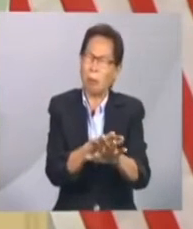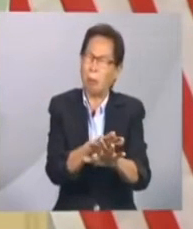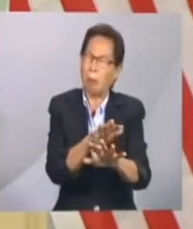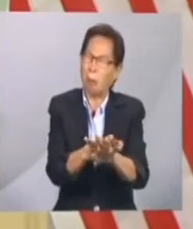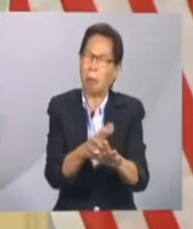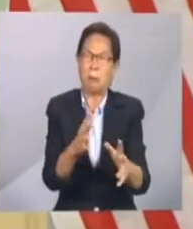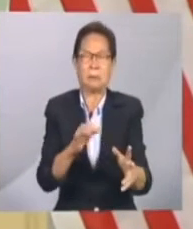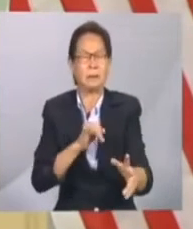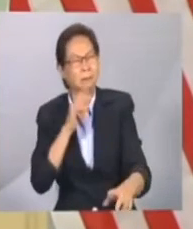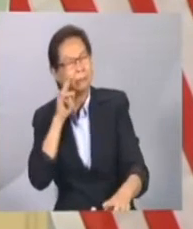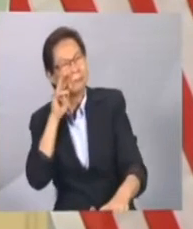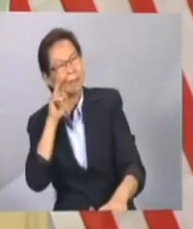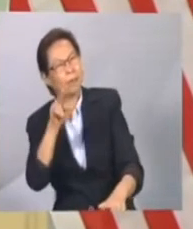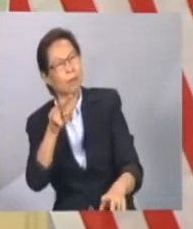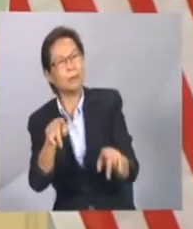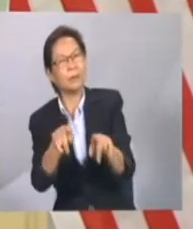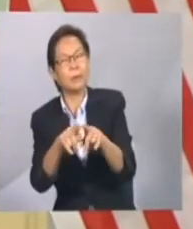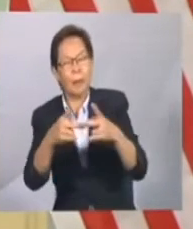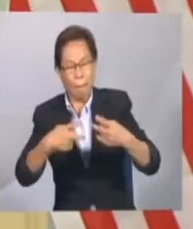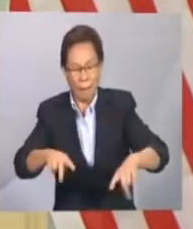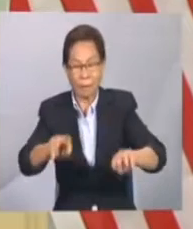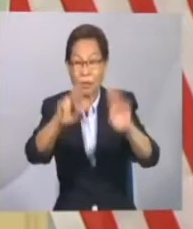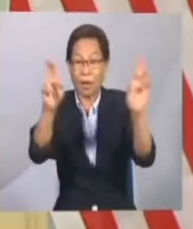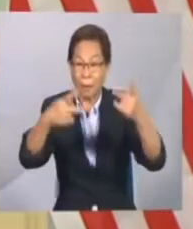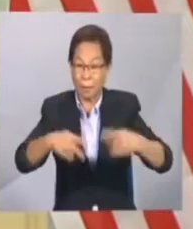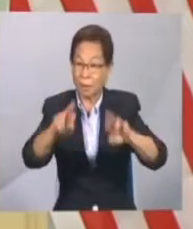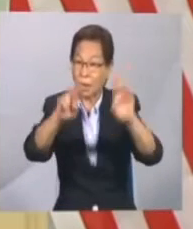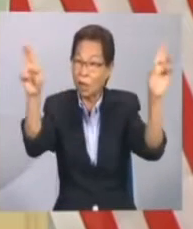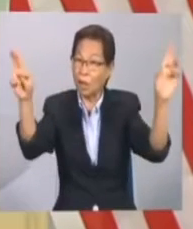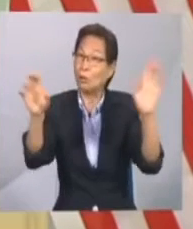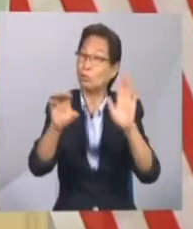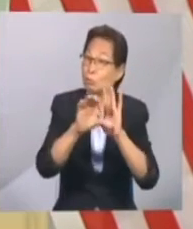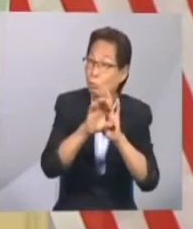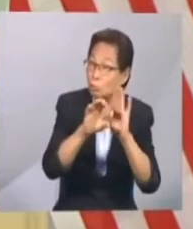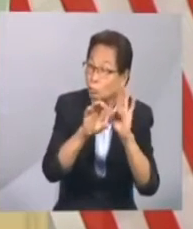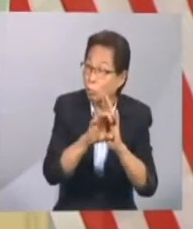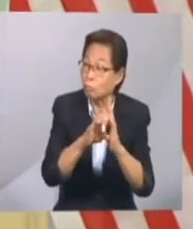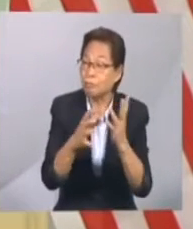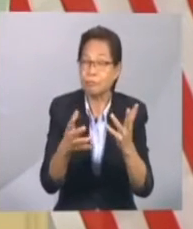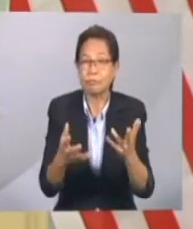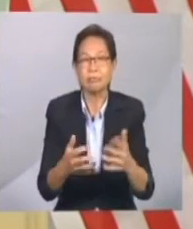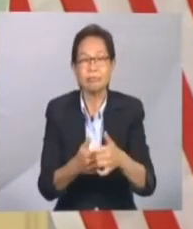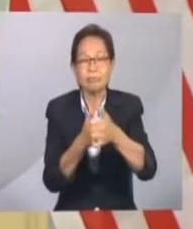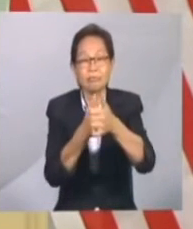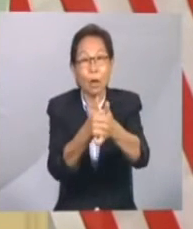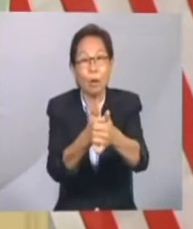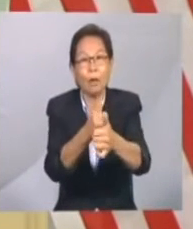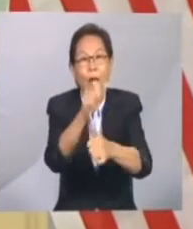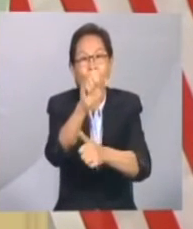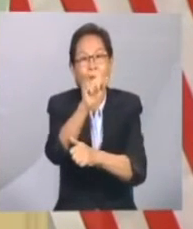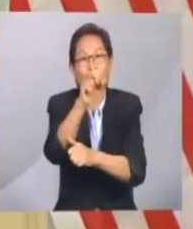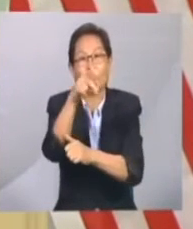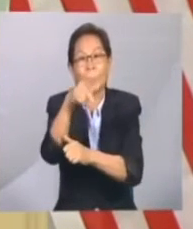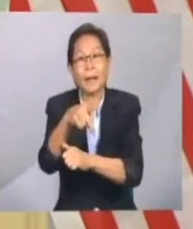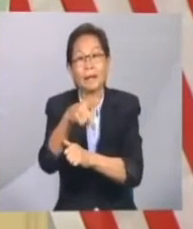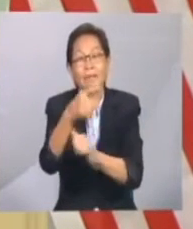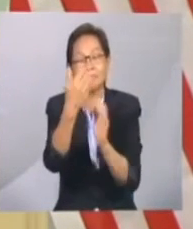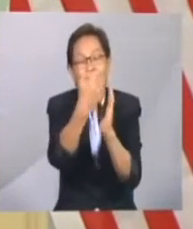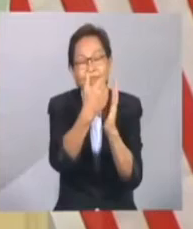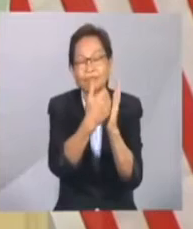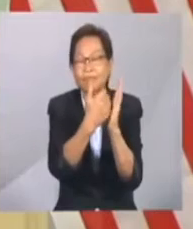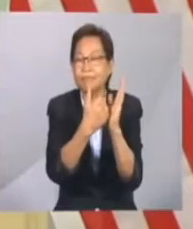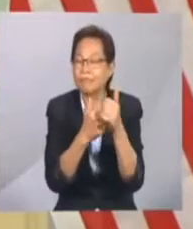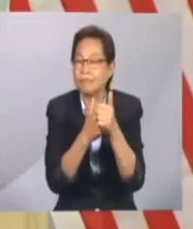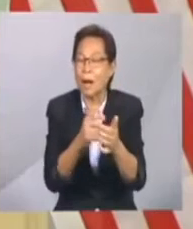saya lihat di pasar-pasar raya sebagai contoh, mereka mengikuti SOP yang kita keluarkan, iaitu dari